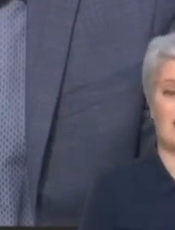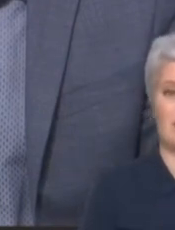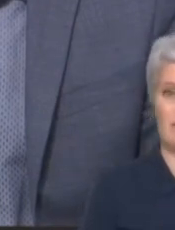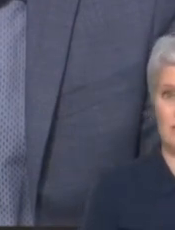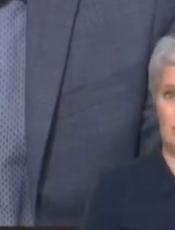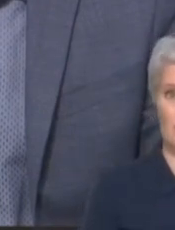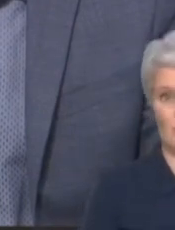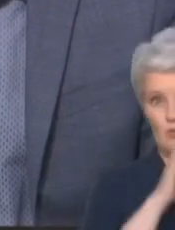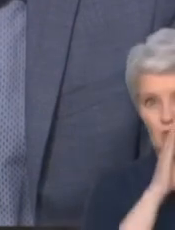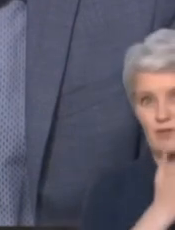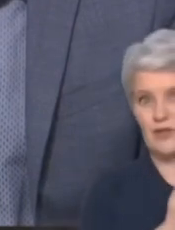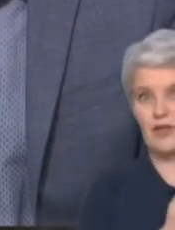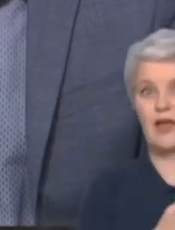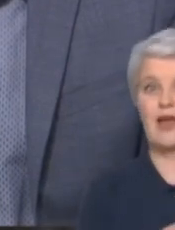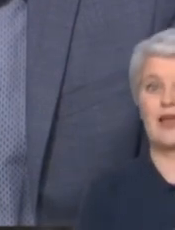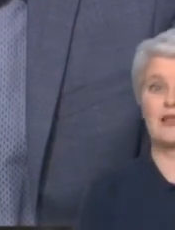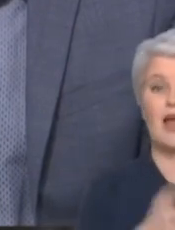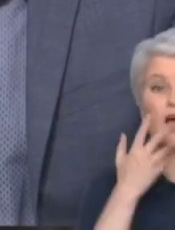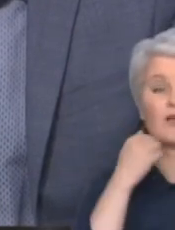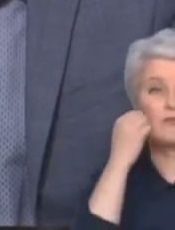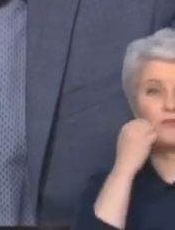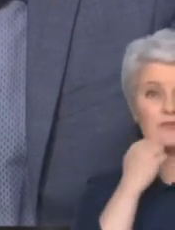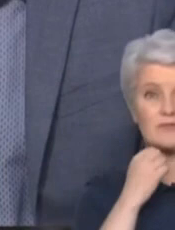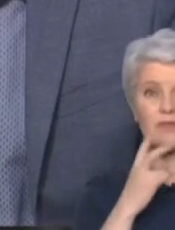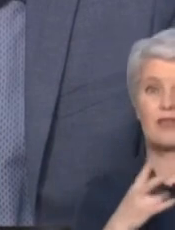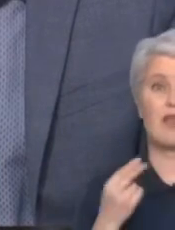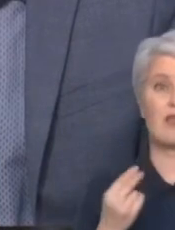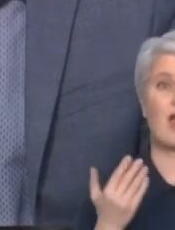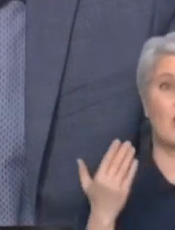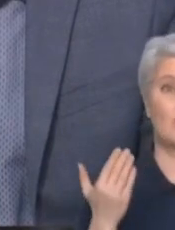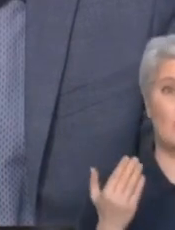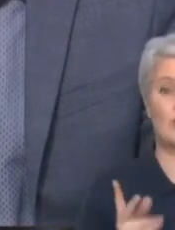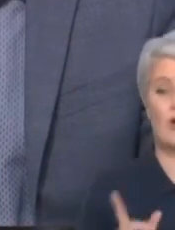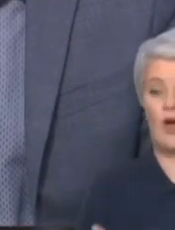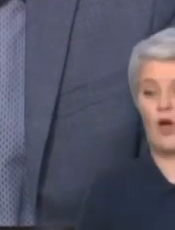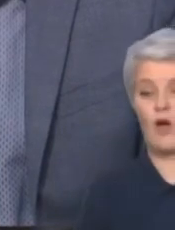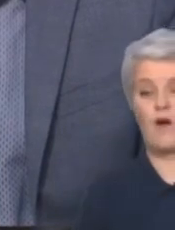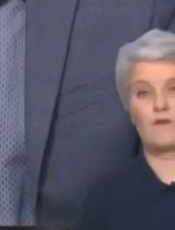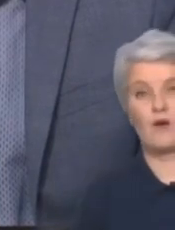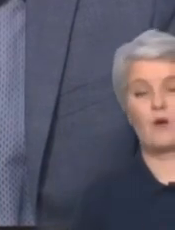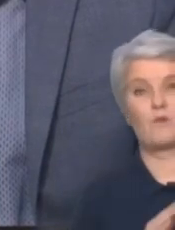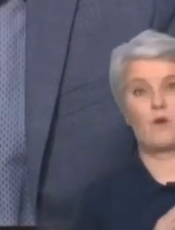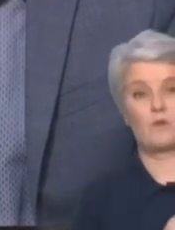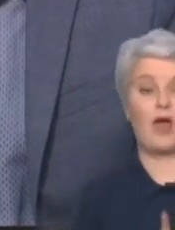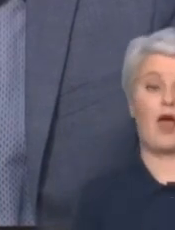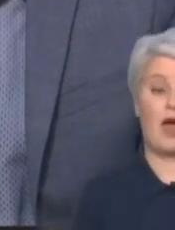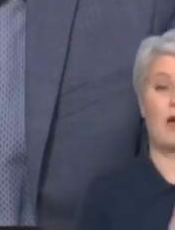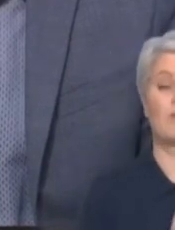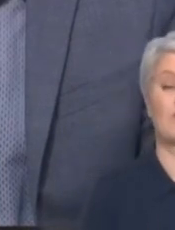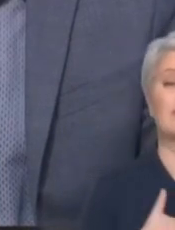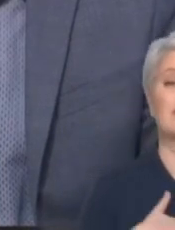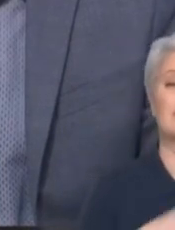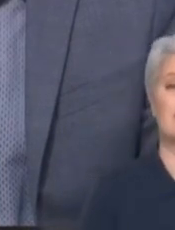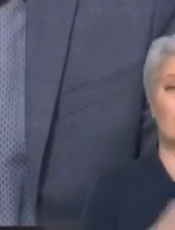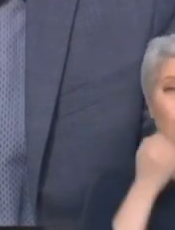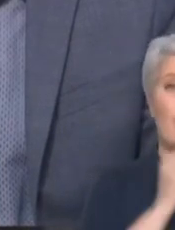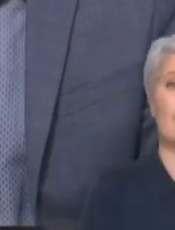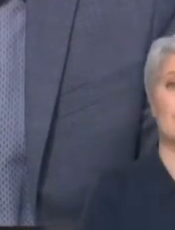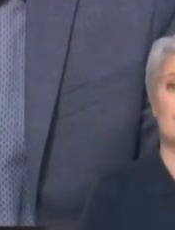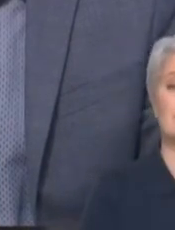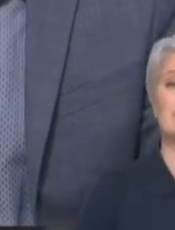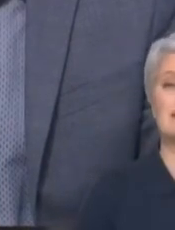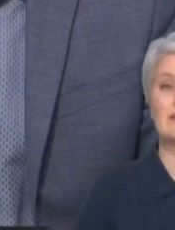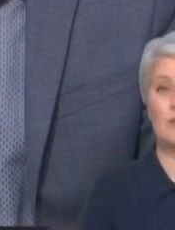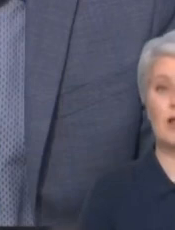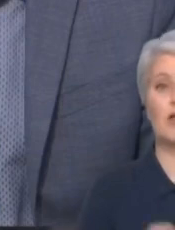впевнені, щодо при досягненні старості, у випадку, як, не дай Боже, потім один з партнерів помирає, інший буде мати свою пенсію, сплачену,